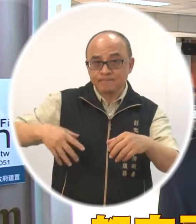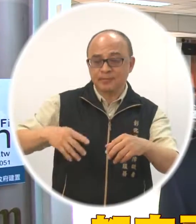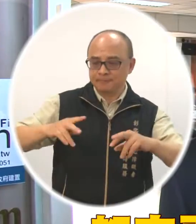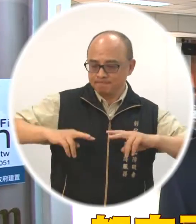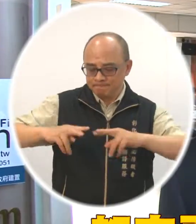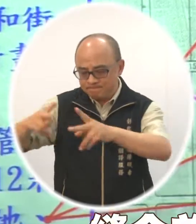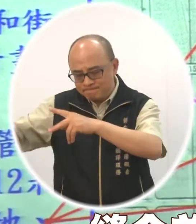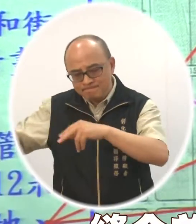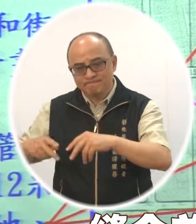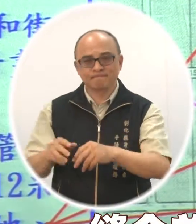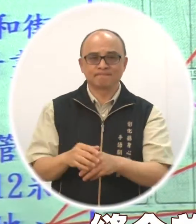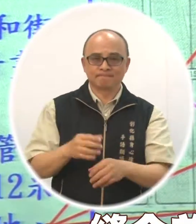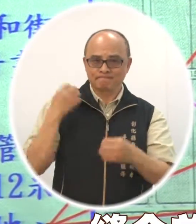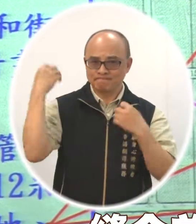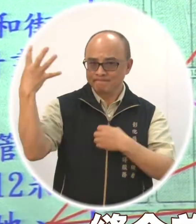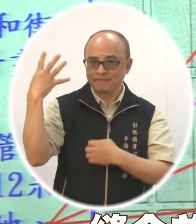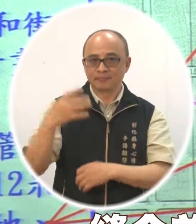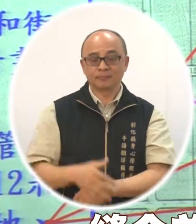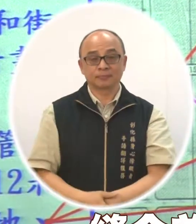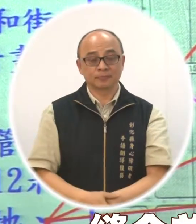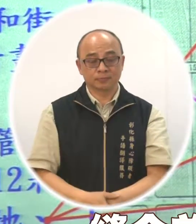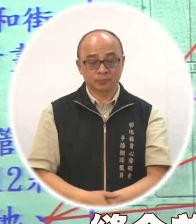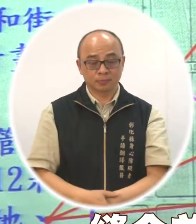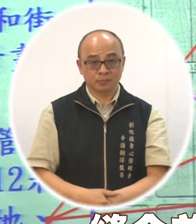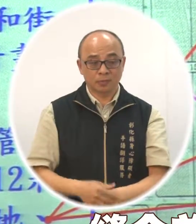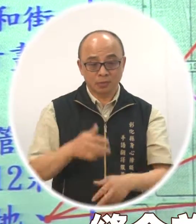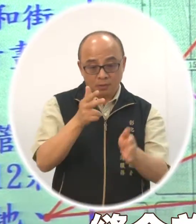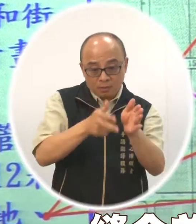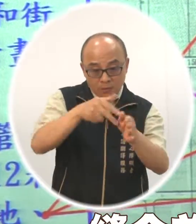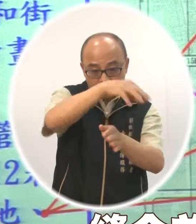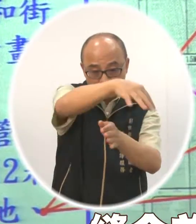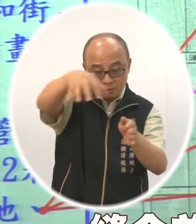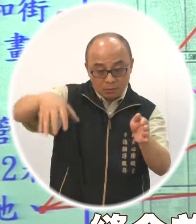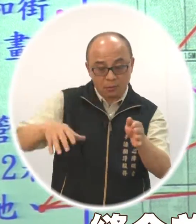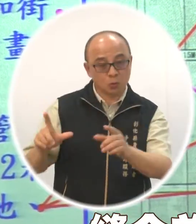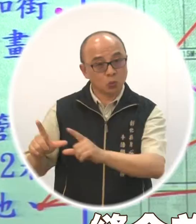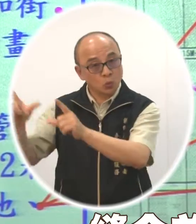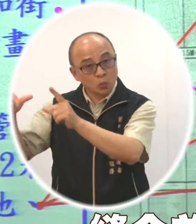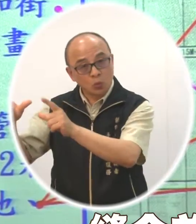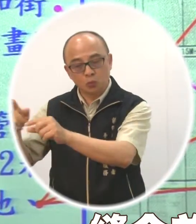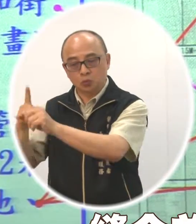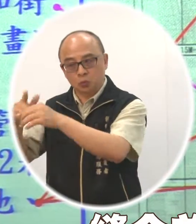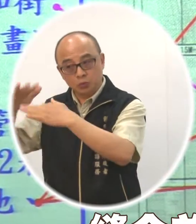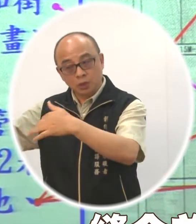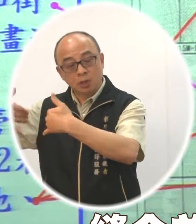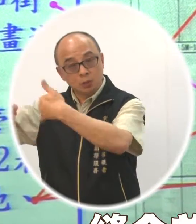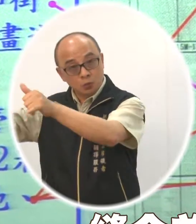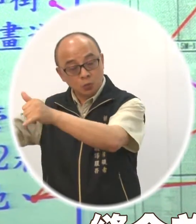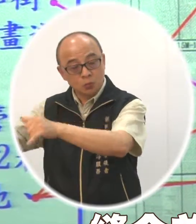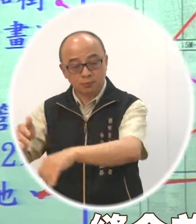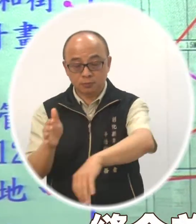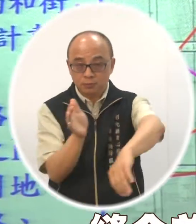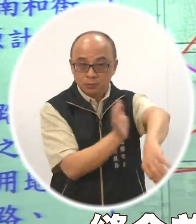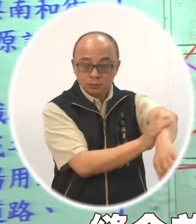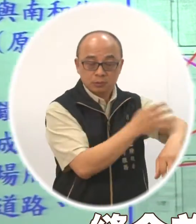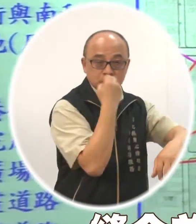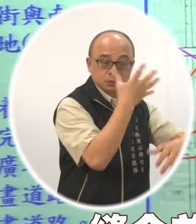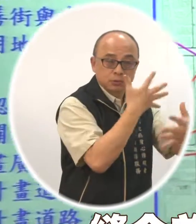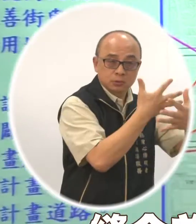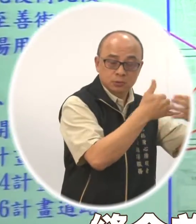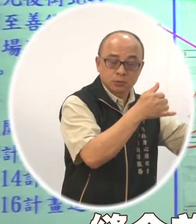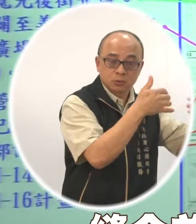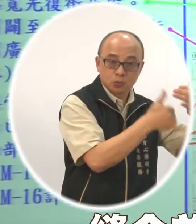获得改善。 计划更新地区范围：东起员林中山路，西至新生